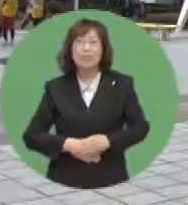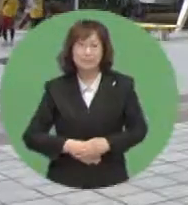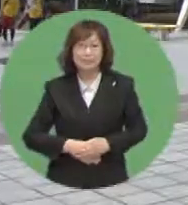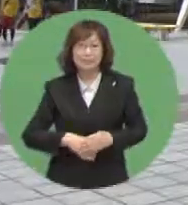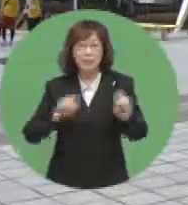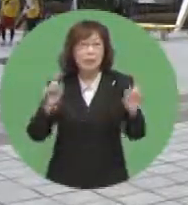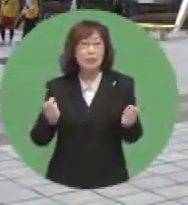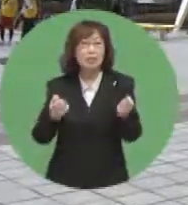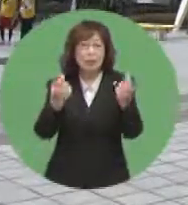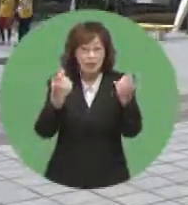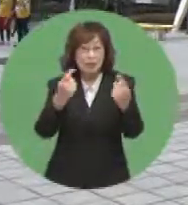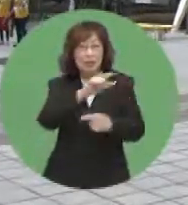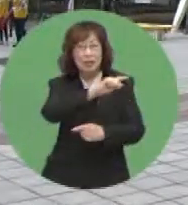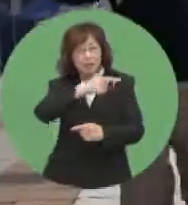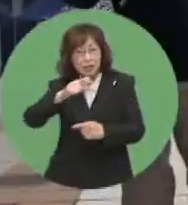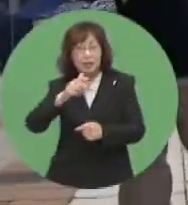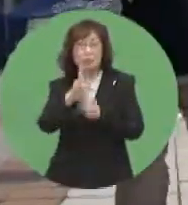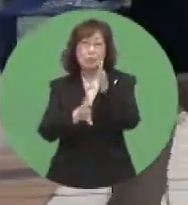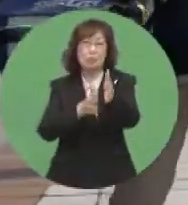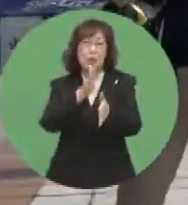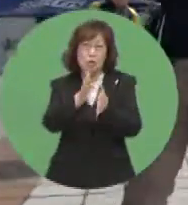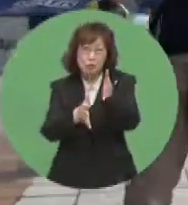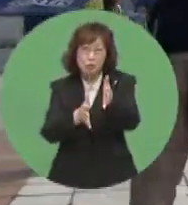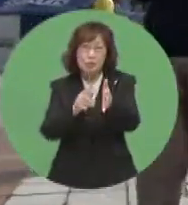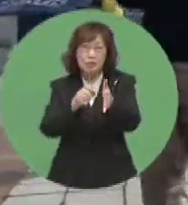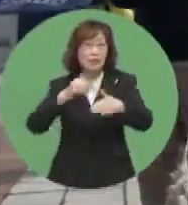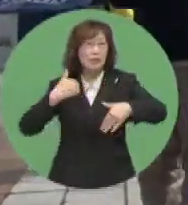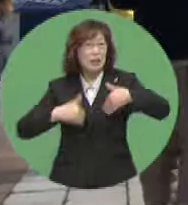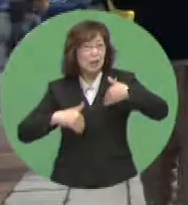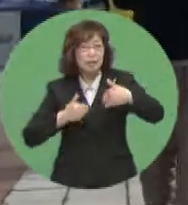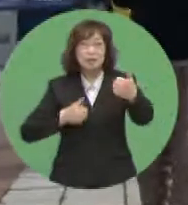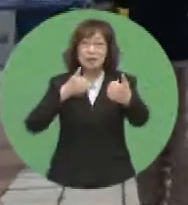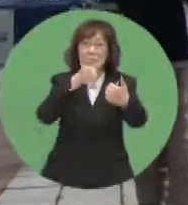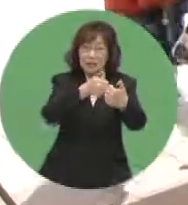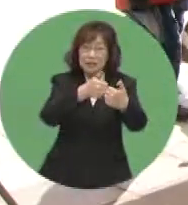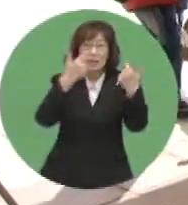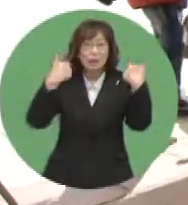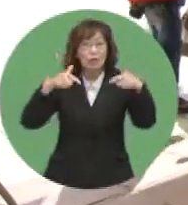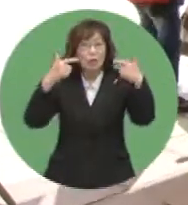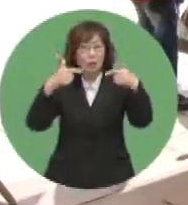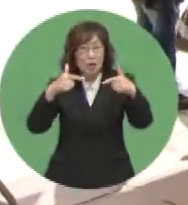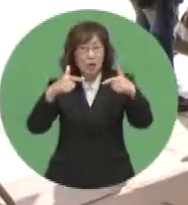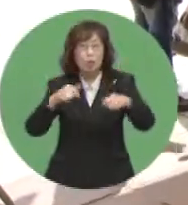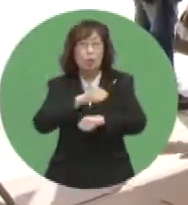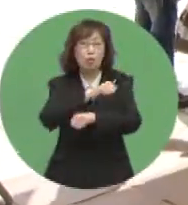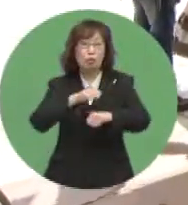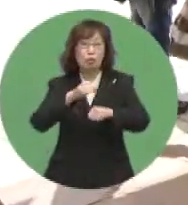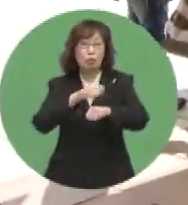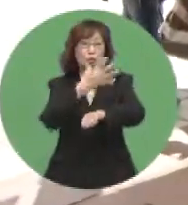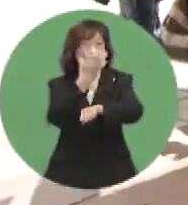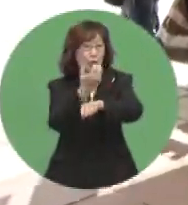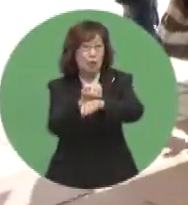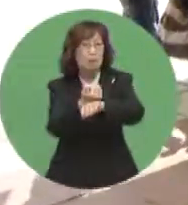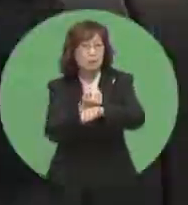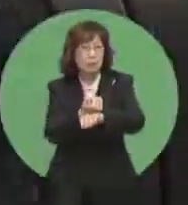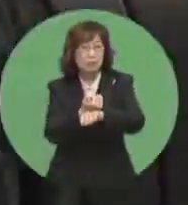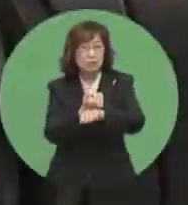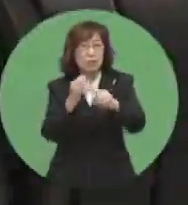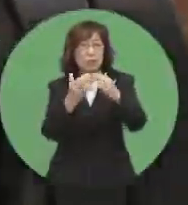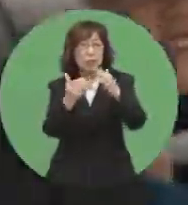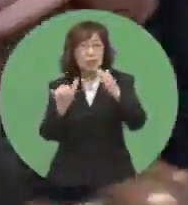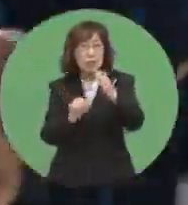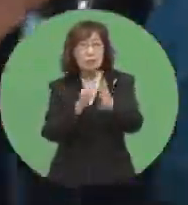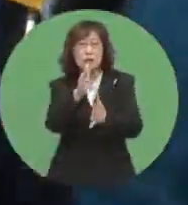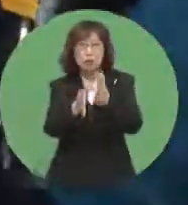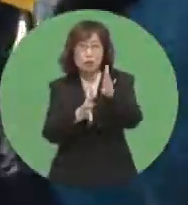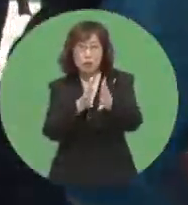またこの日はいろいろなスポーツに楽しくチャレンジし、日頃からの運動習慣を身につけてもらうファミスポ賞カーニバルも